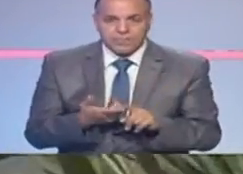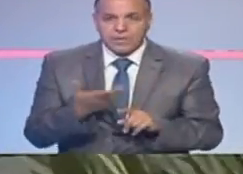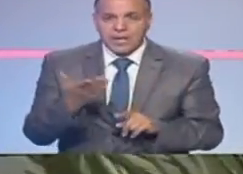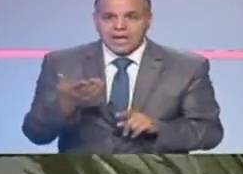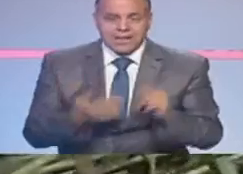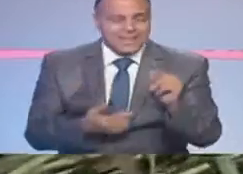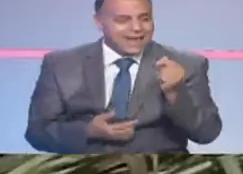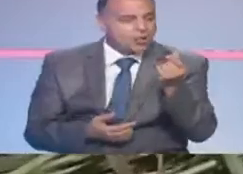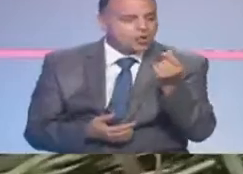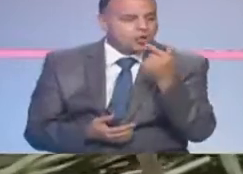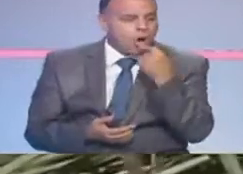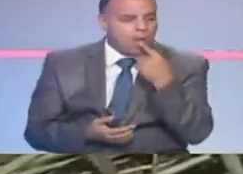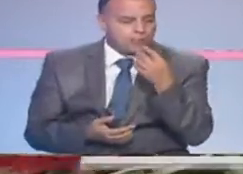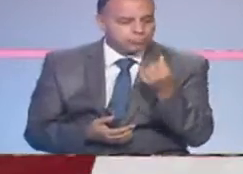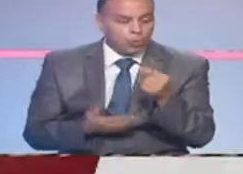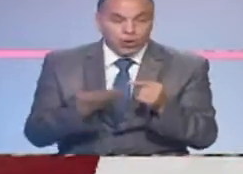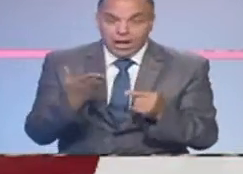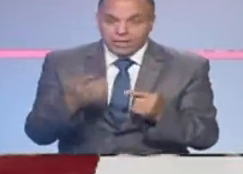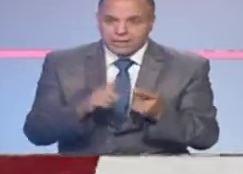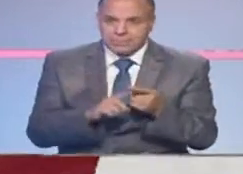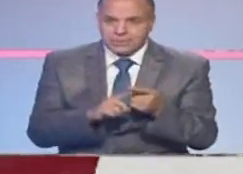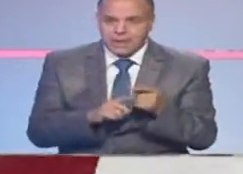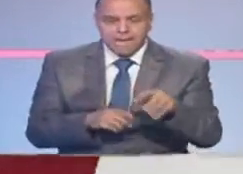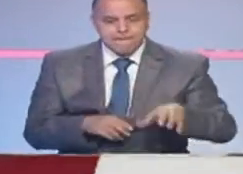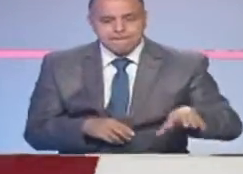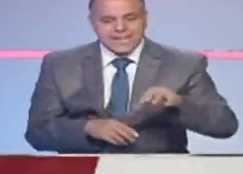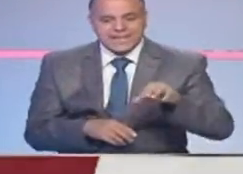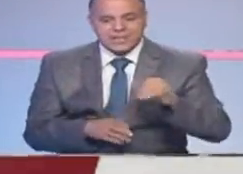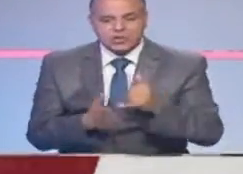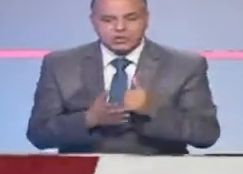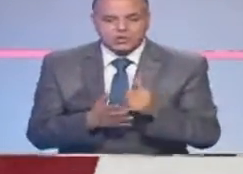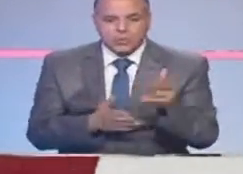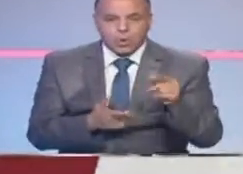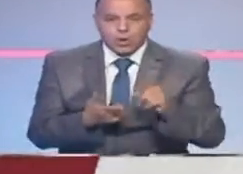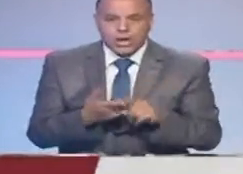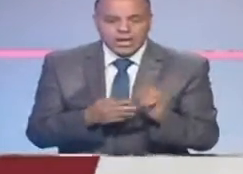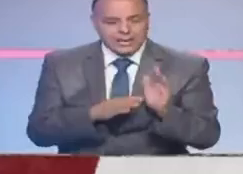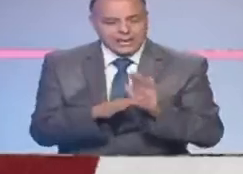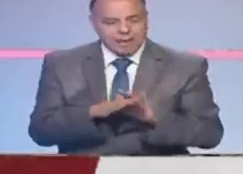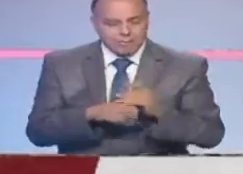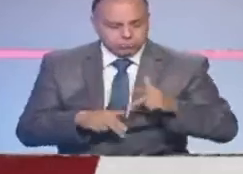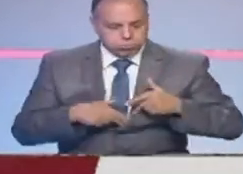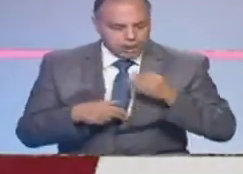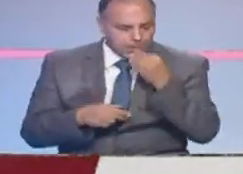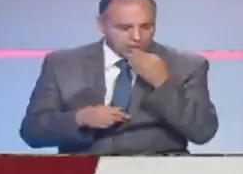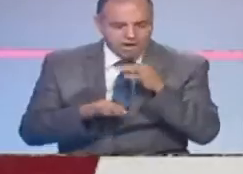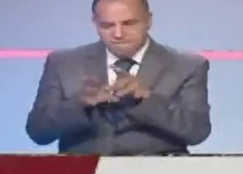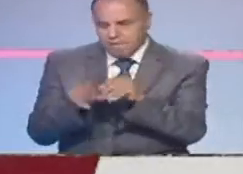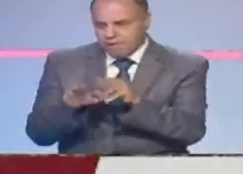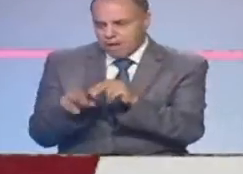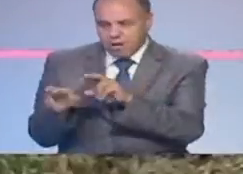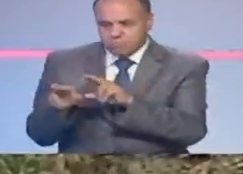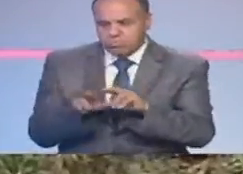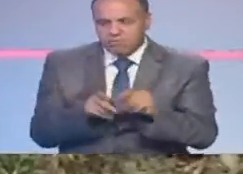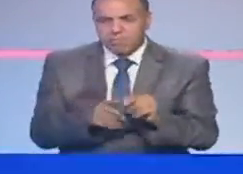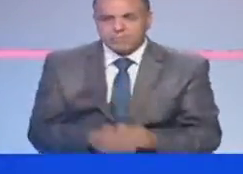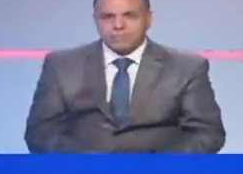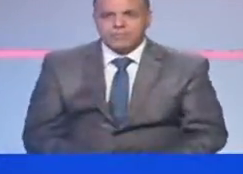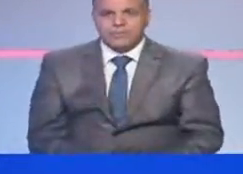تقدر اعداد الجوده العاليه من خصوصيات مدينه الجيش ان مصدرا لتامين قوتي عده اسر واعالتهم